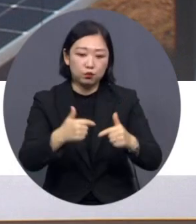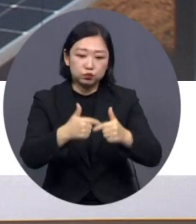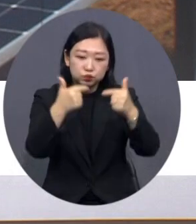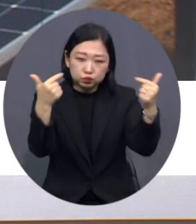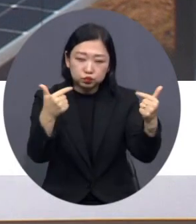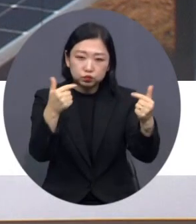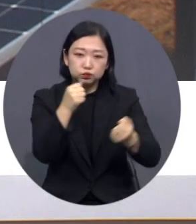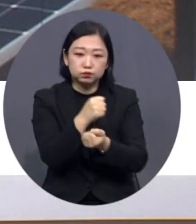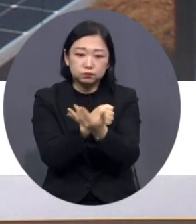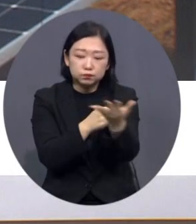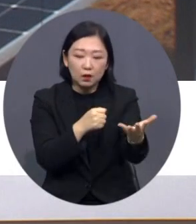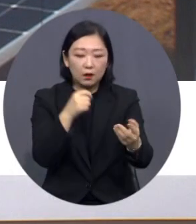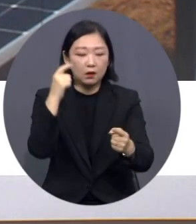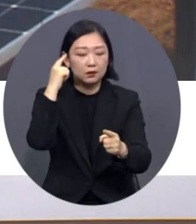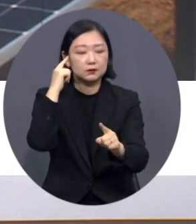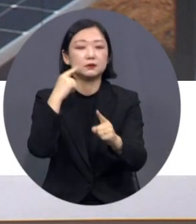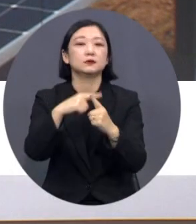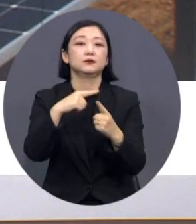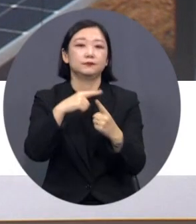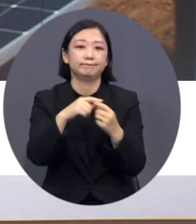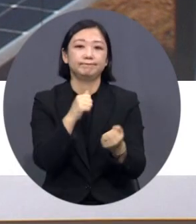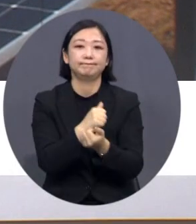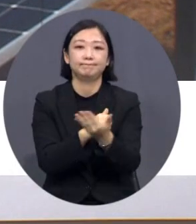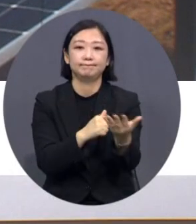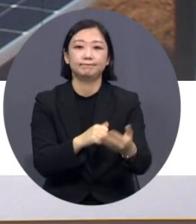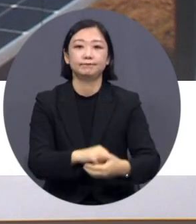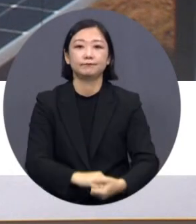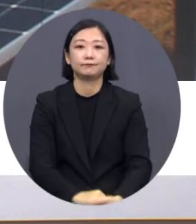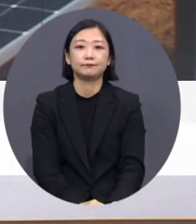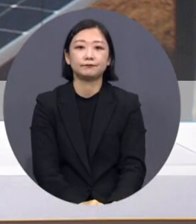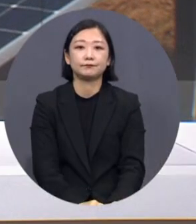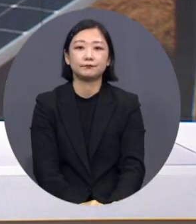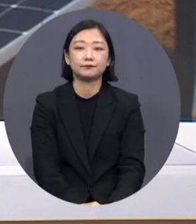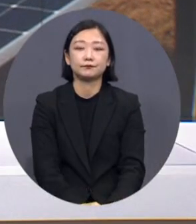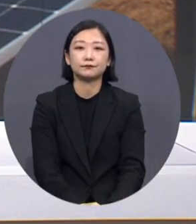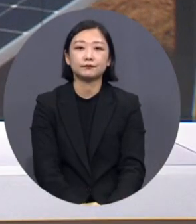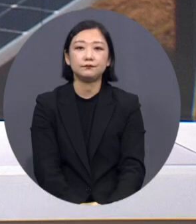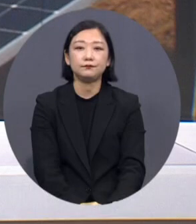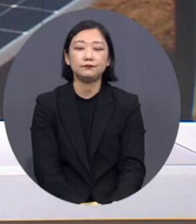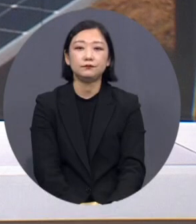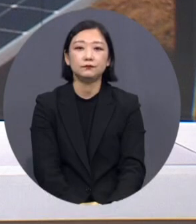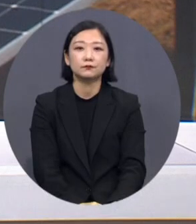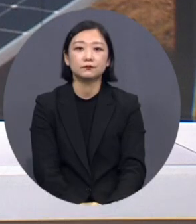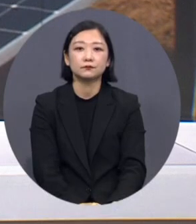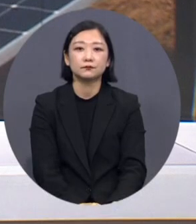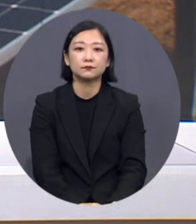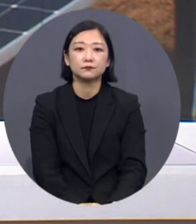확산하는데 긍정적인 영향을 끼치고 있습니다 송원혜 기자가 보도합니다